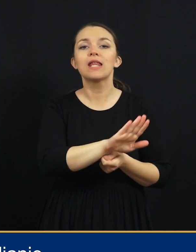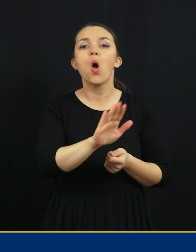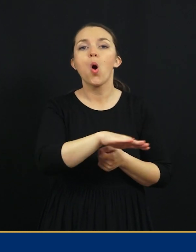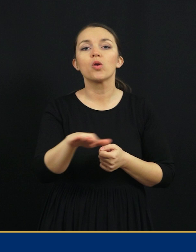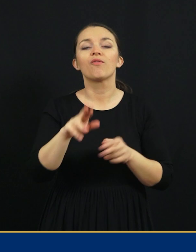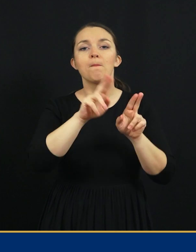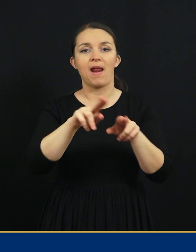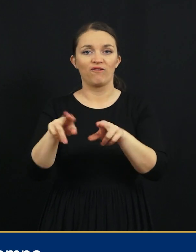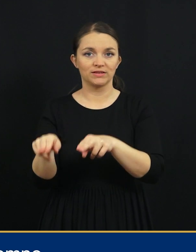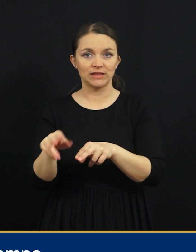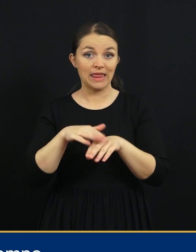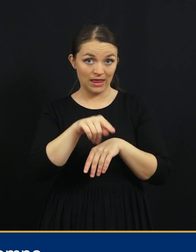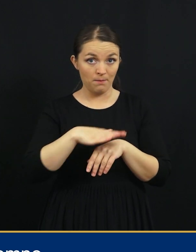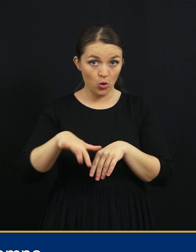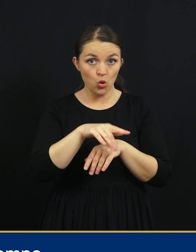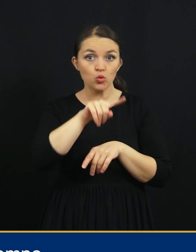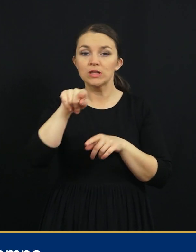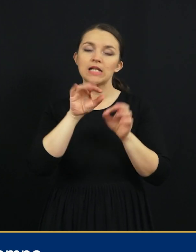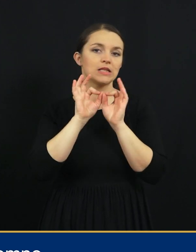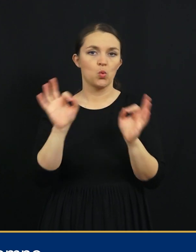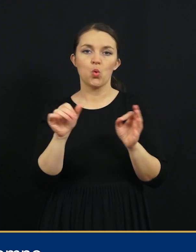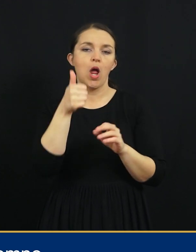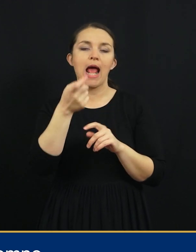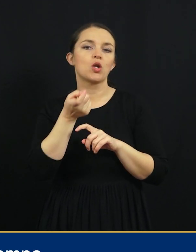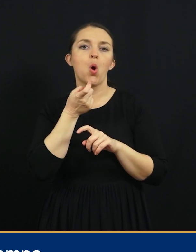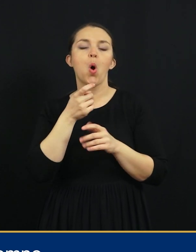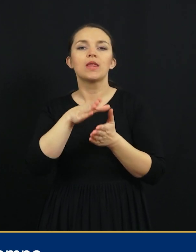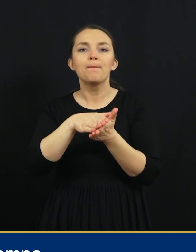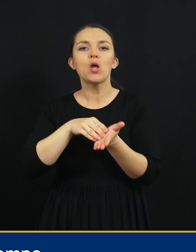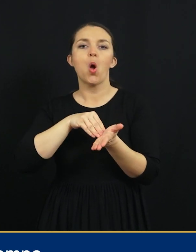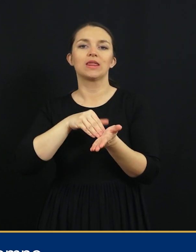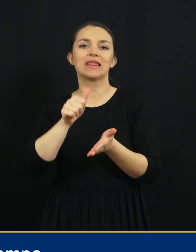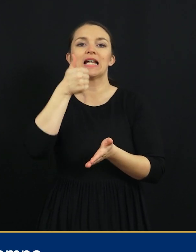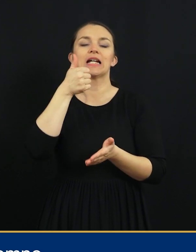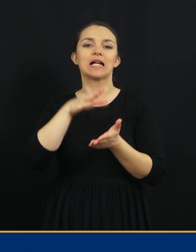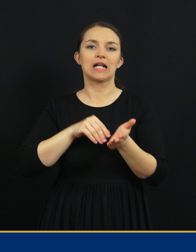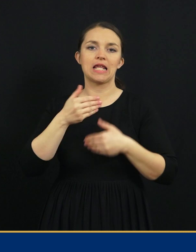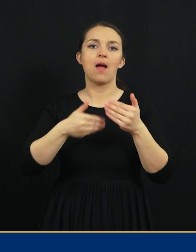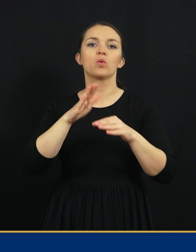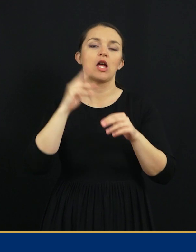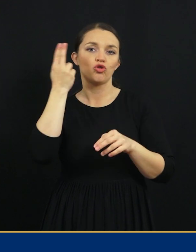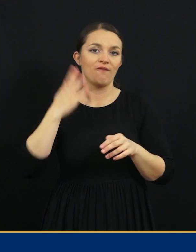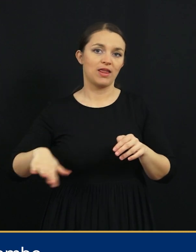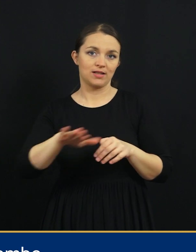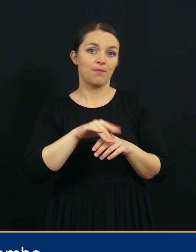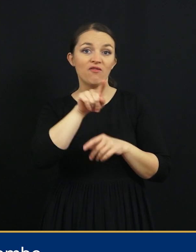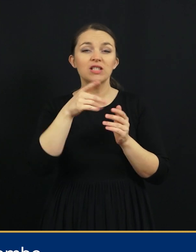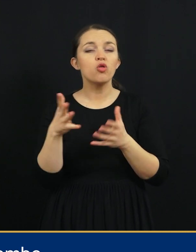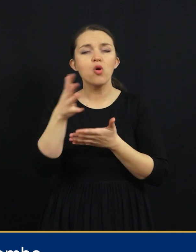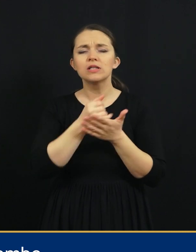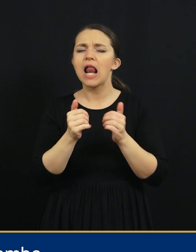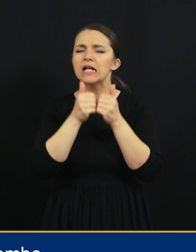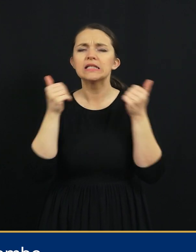pravic. Na tem področju ste nedvomno eni od pionirjev na Slovenskem. Dosegli ste